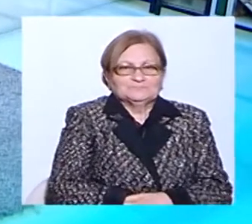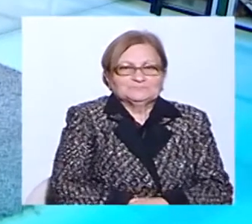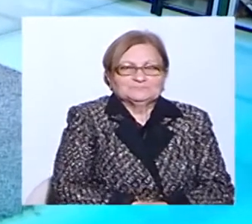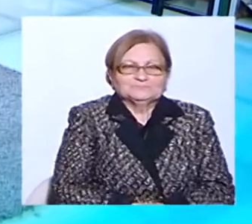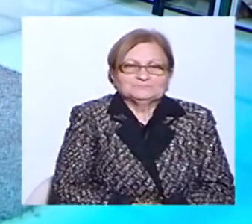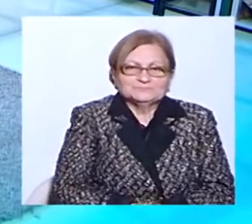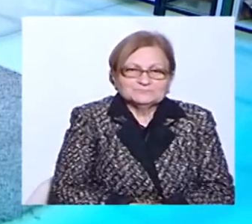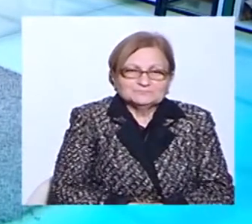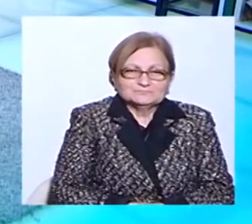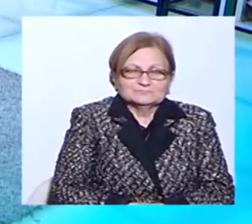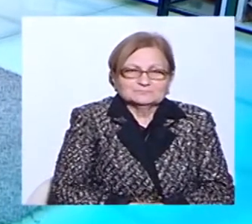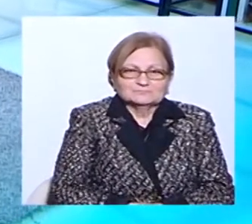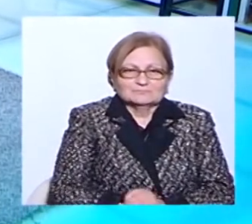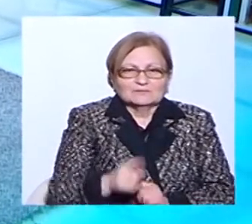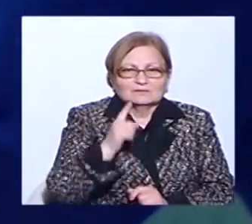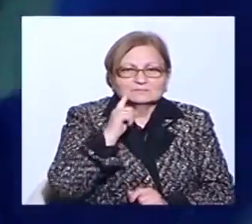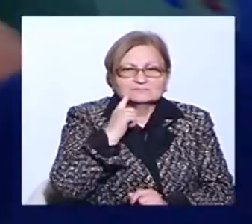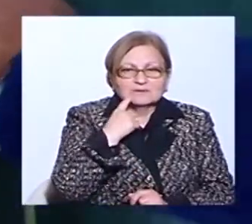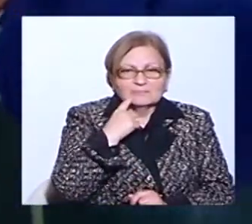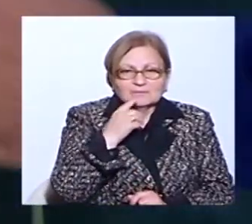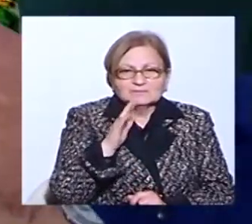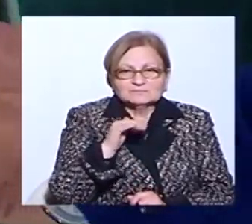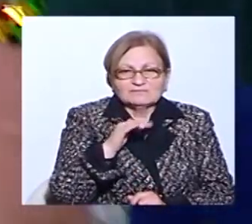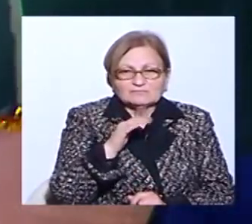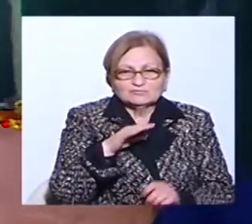მაშინ კამფეტებს დავემშვიდობოთ.